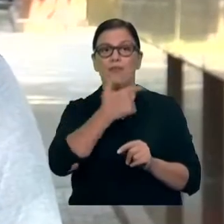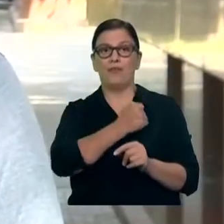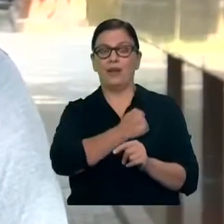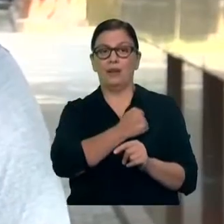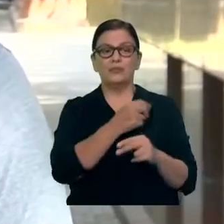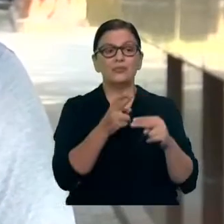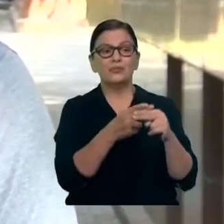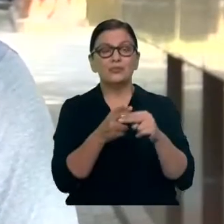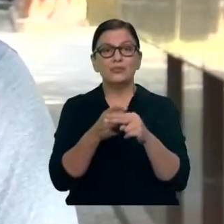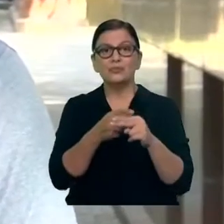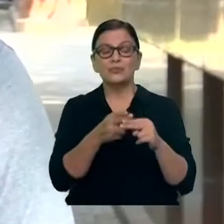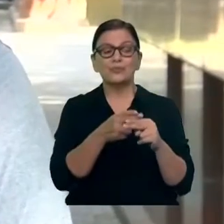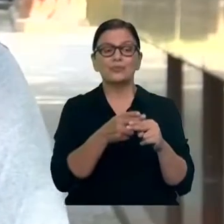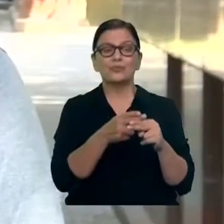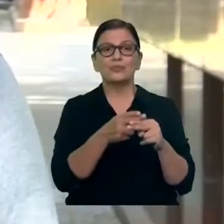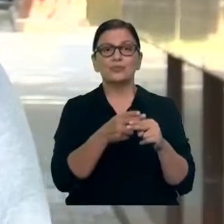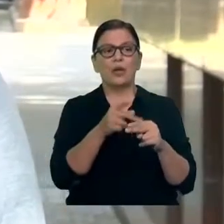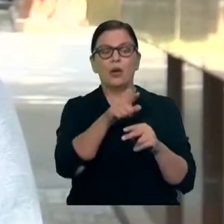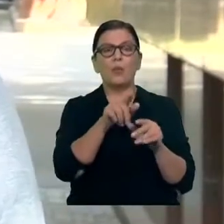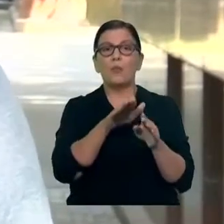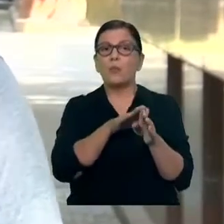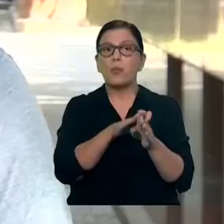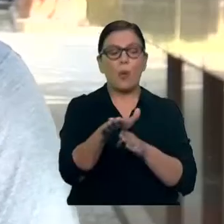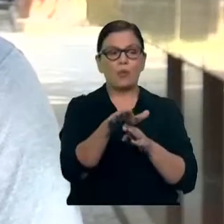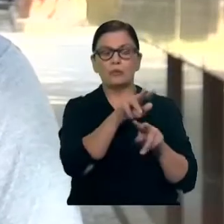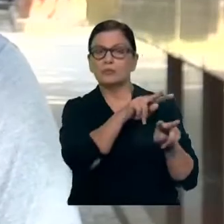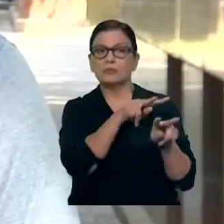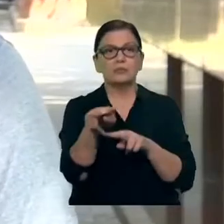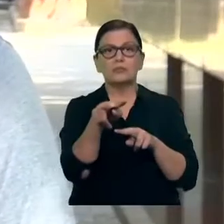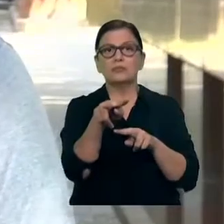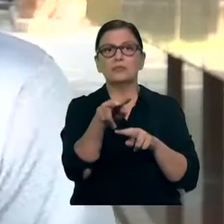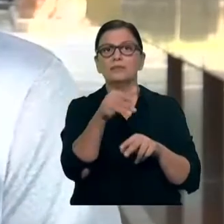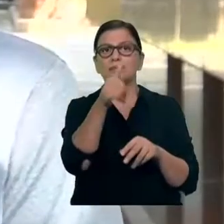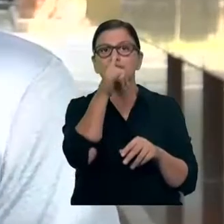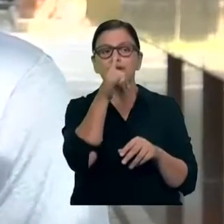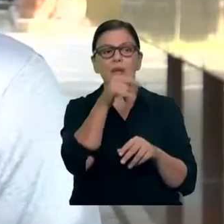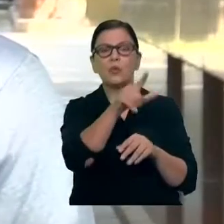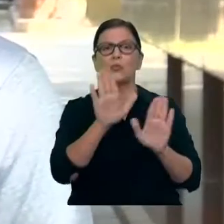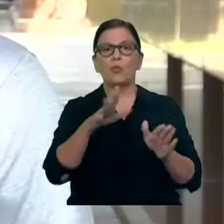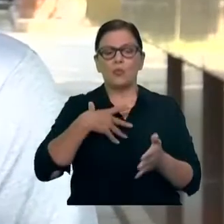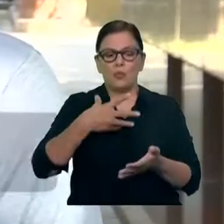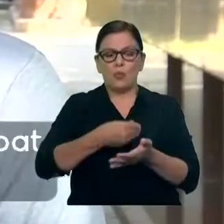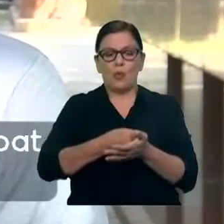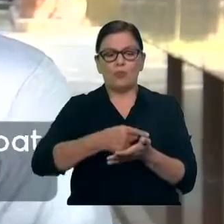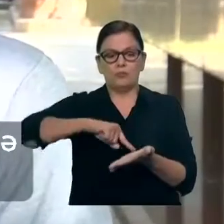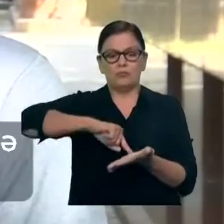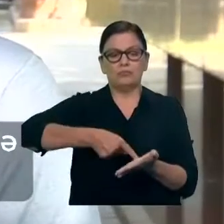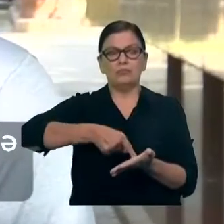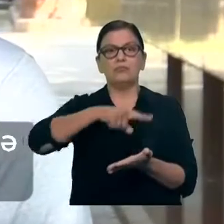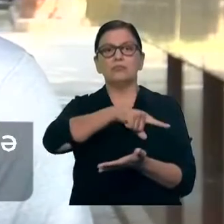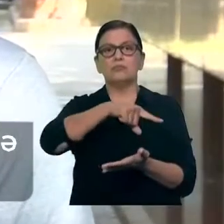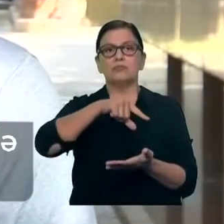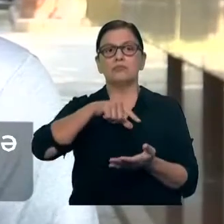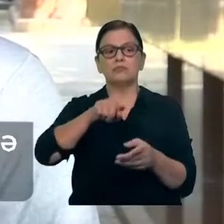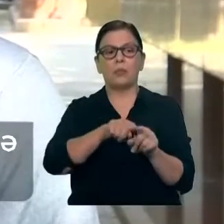bilməyiblər və yaxud təmas xətti yarada bilməyiblər. Onlar ancaq postlarda yerləşir. İkinci tərəfdə Rusiya sülh